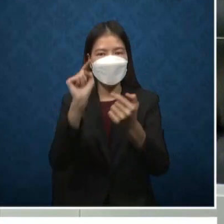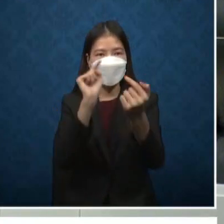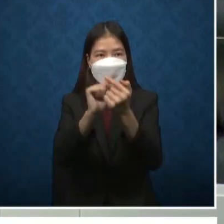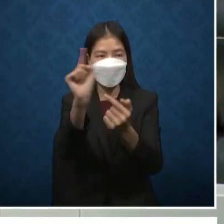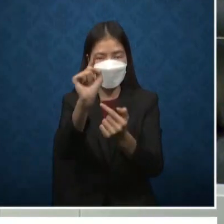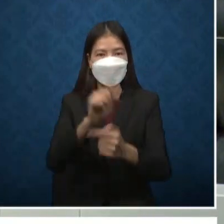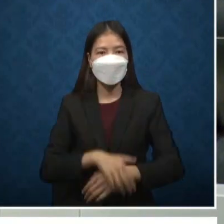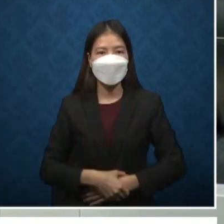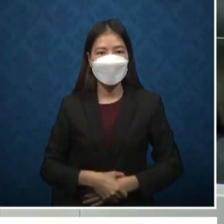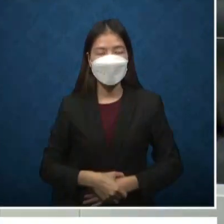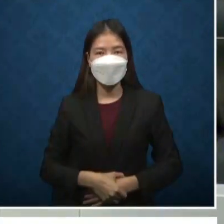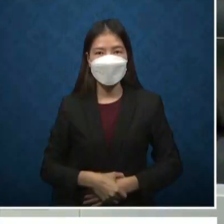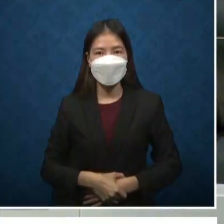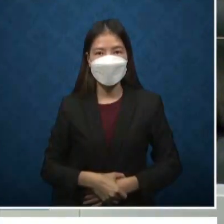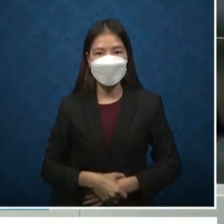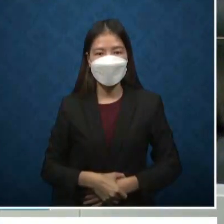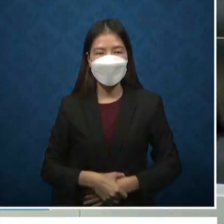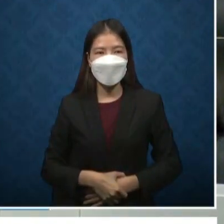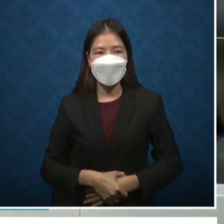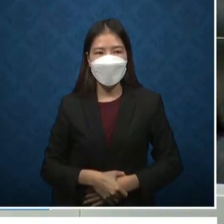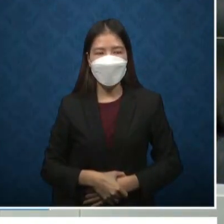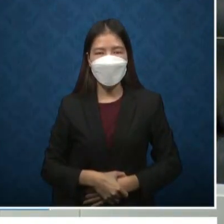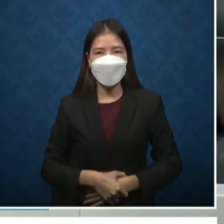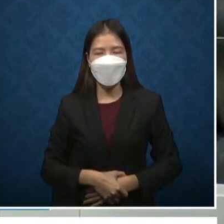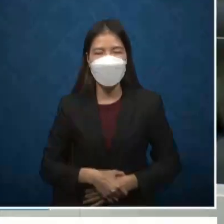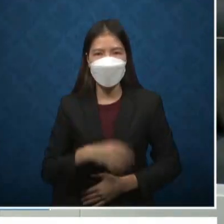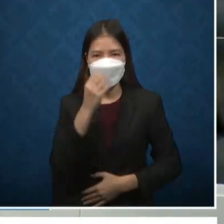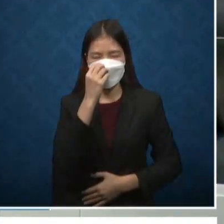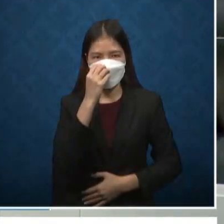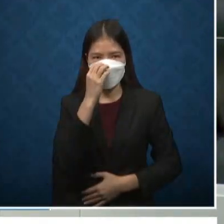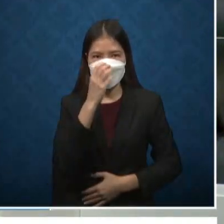าตให้ท่านประธานคณะทำงานได้นำเสนอต่อไปครับขอบคุณครับ